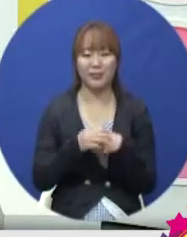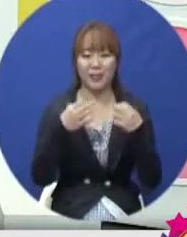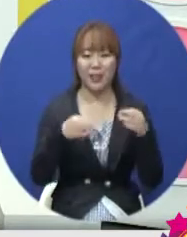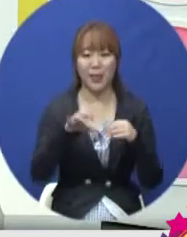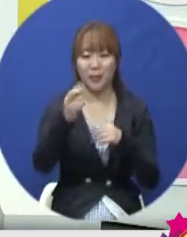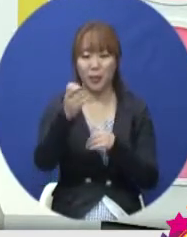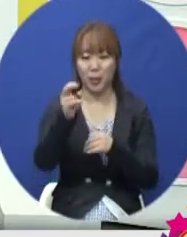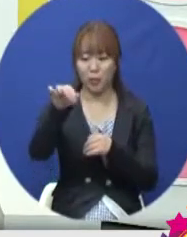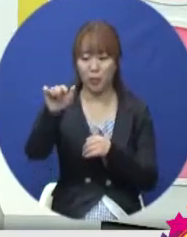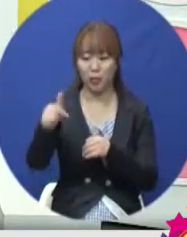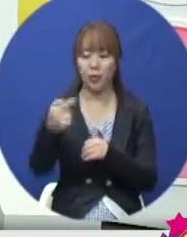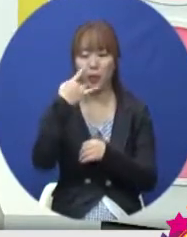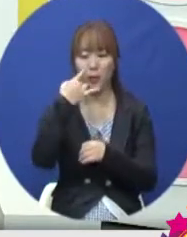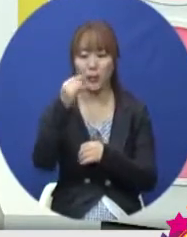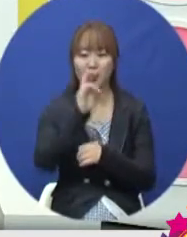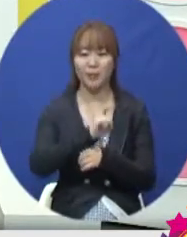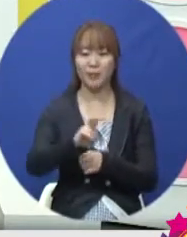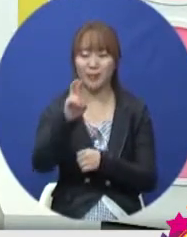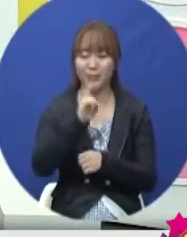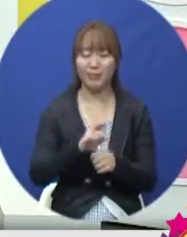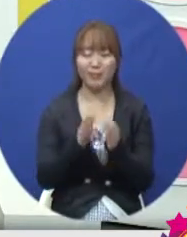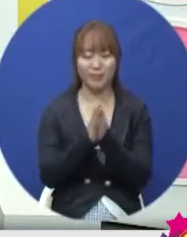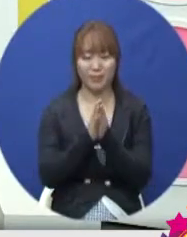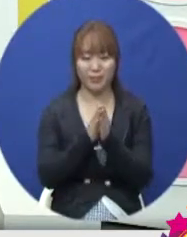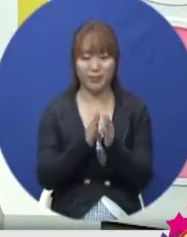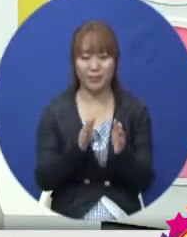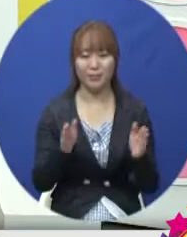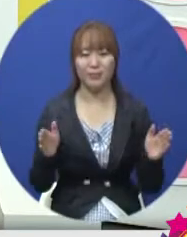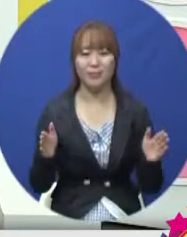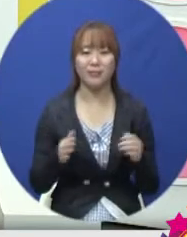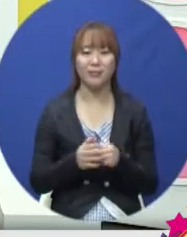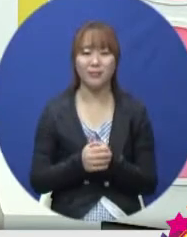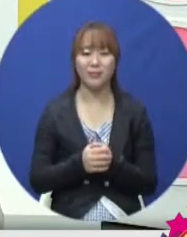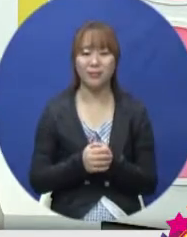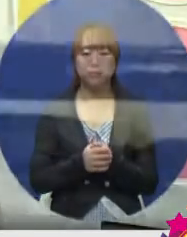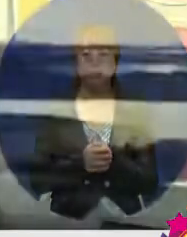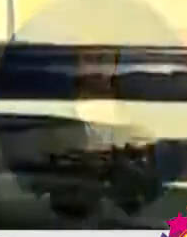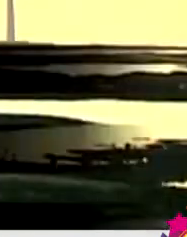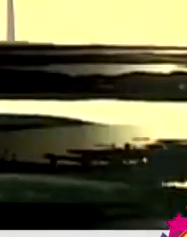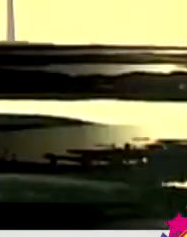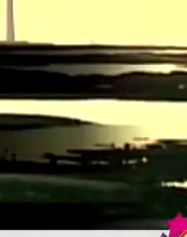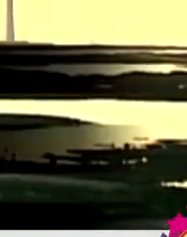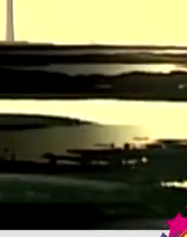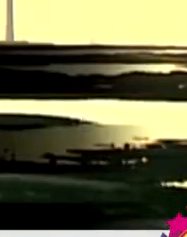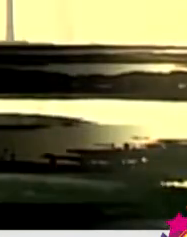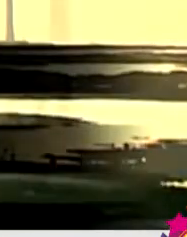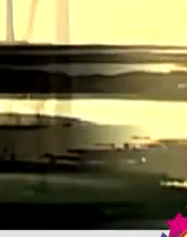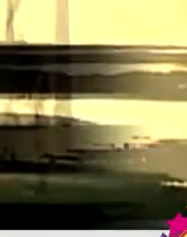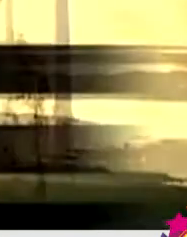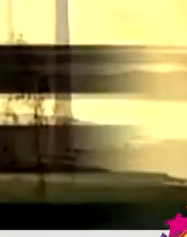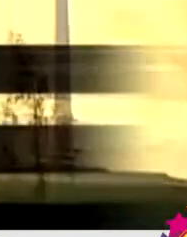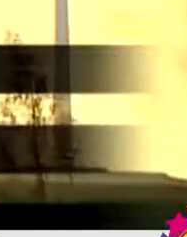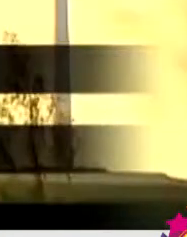우리 김영순 어머님께서 부르십니다. 네. 붉은 입술.